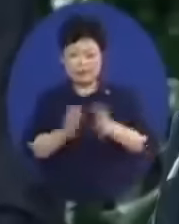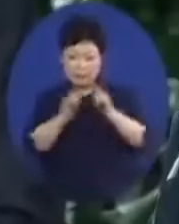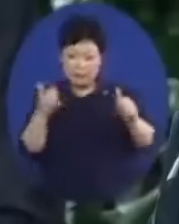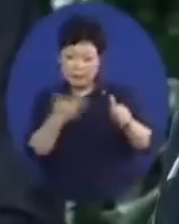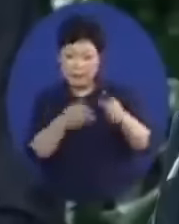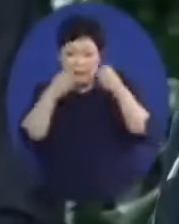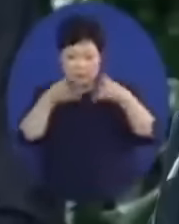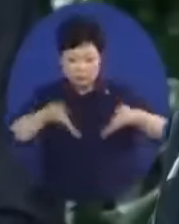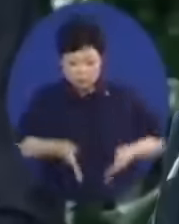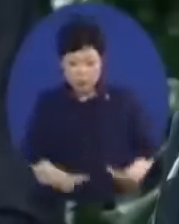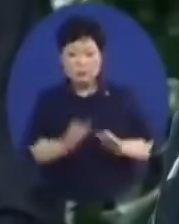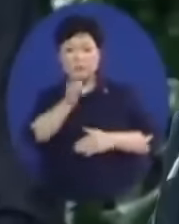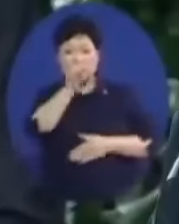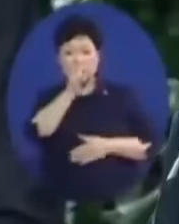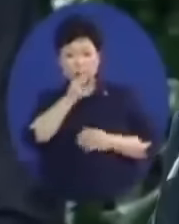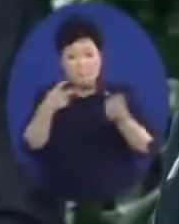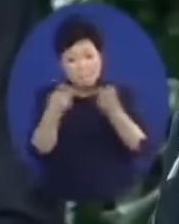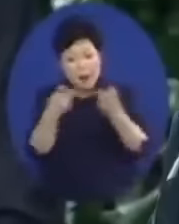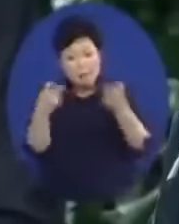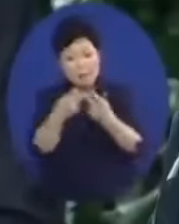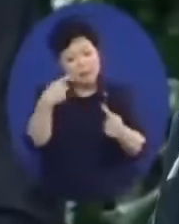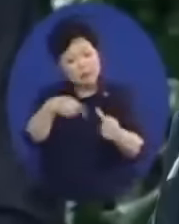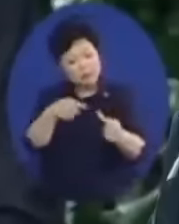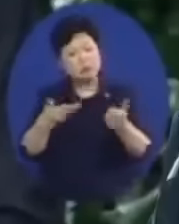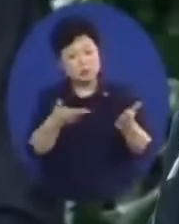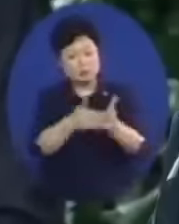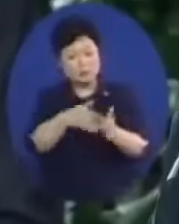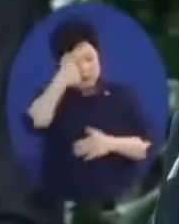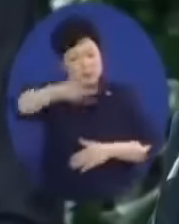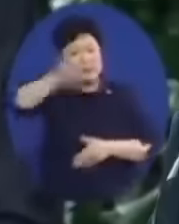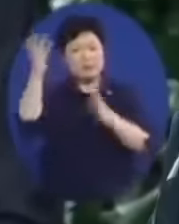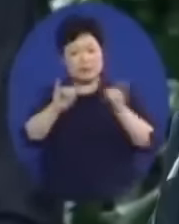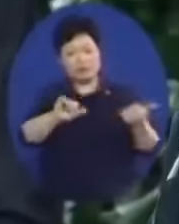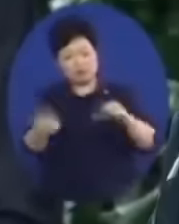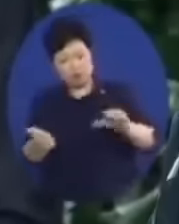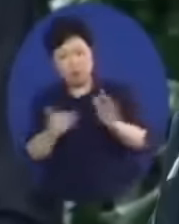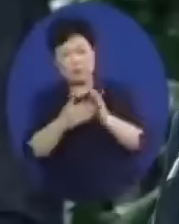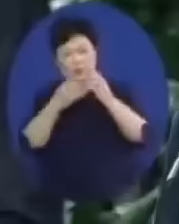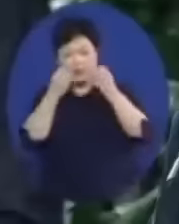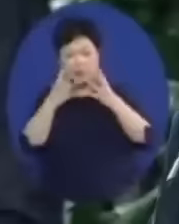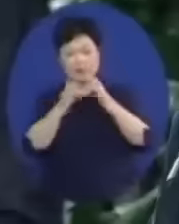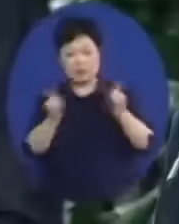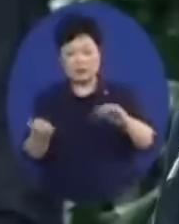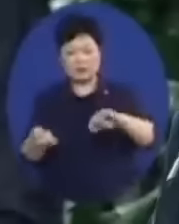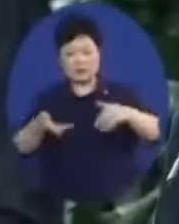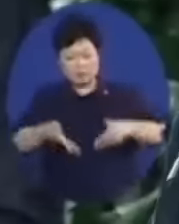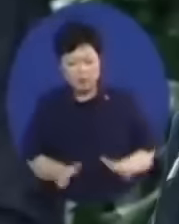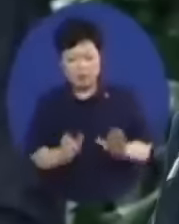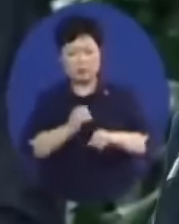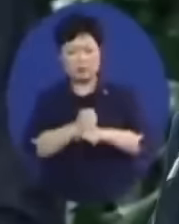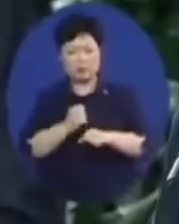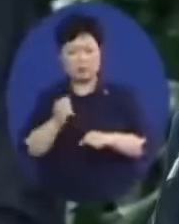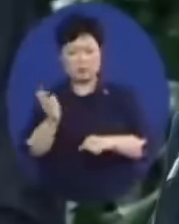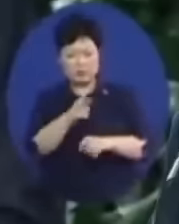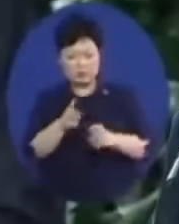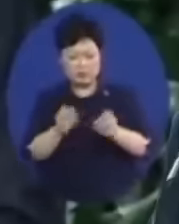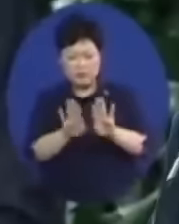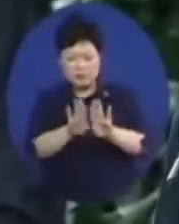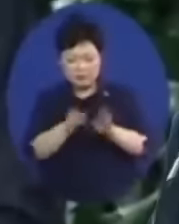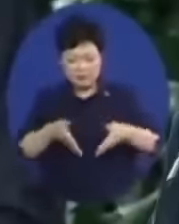인간에게 새로 태어날 수 있는 길을 열어주신 것입니다. 옛사람은 죽고 새사람으로 태어나도록 길을